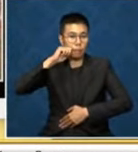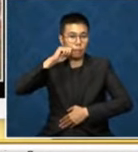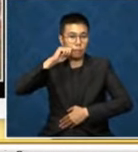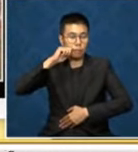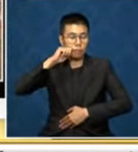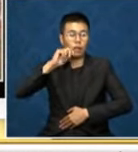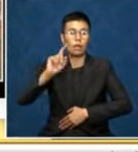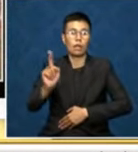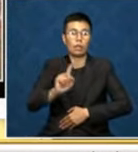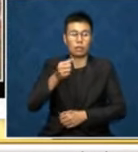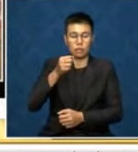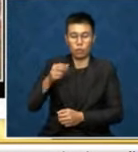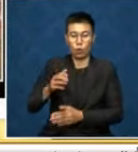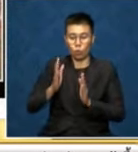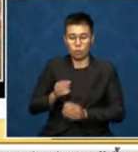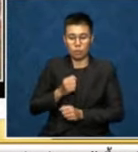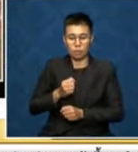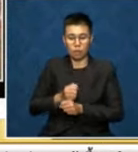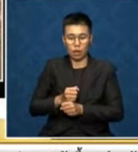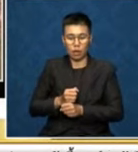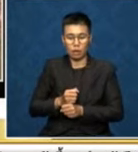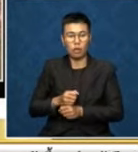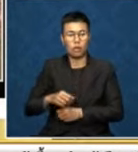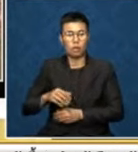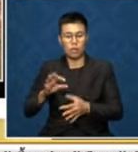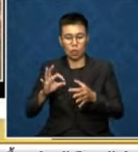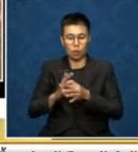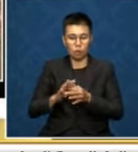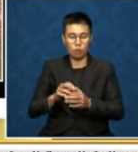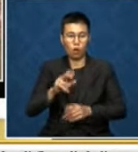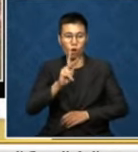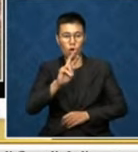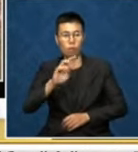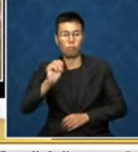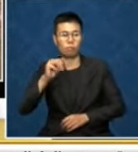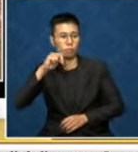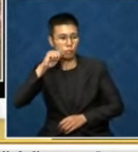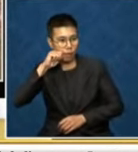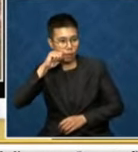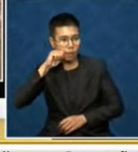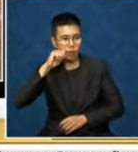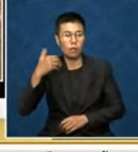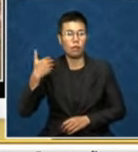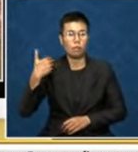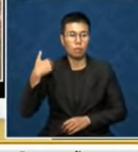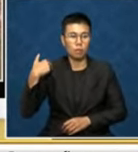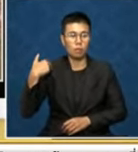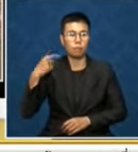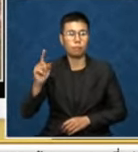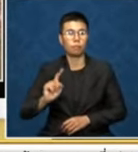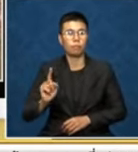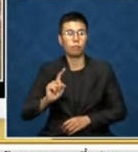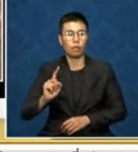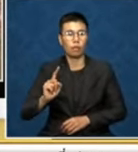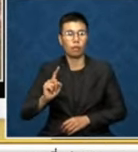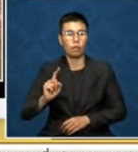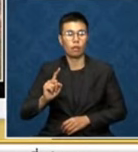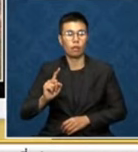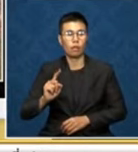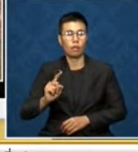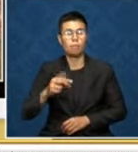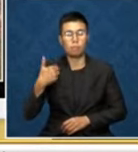ในการปฏิบัติหน้าที่ของเจ้าหน้าที่ชนประทานนะในโครงการก่อสร้างอ่างเก็บน้ำลำชีอันเนื่องมาจากโครงการพระราชดำริอำเภอหน